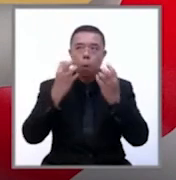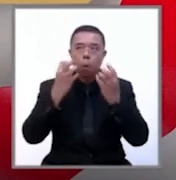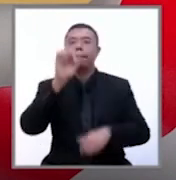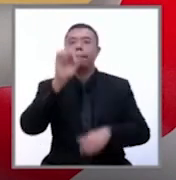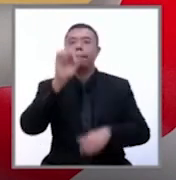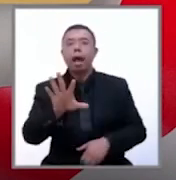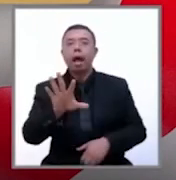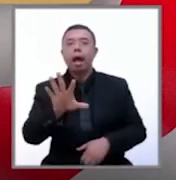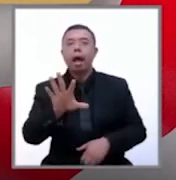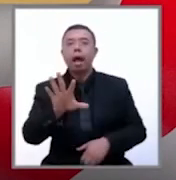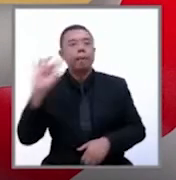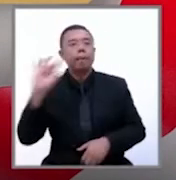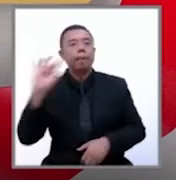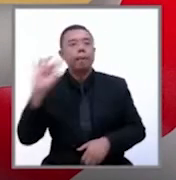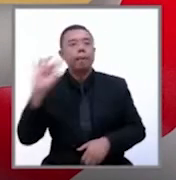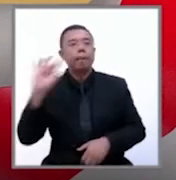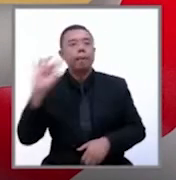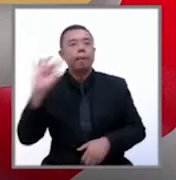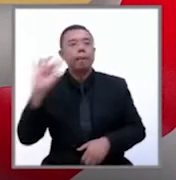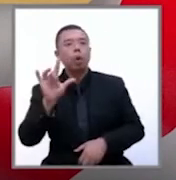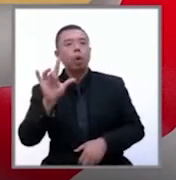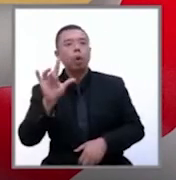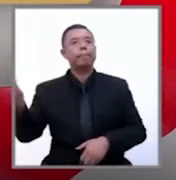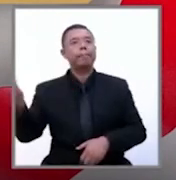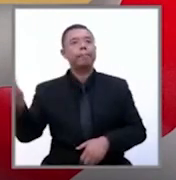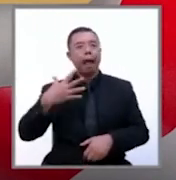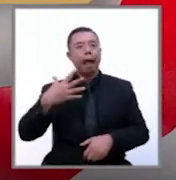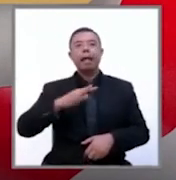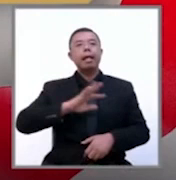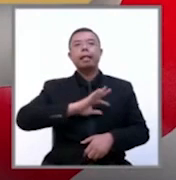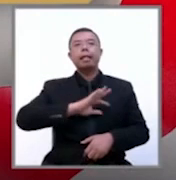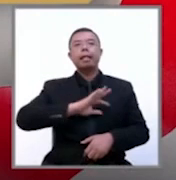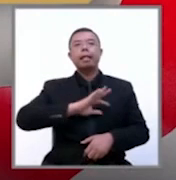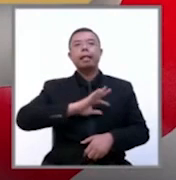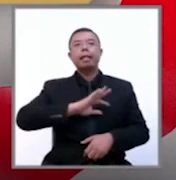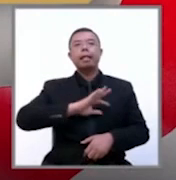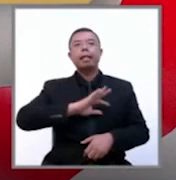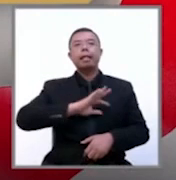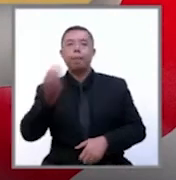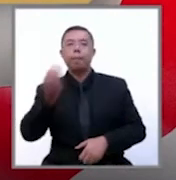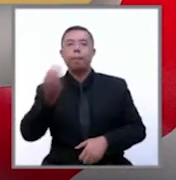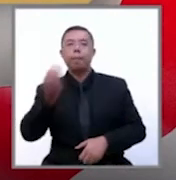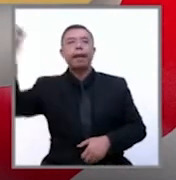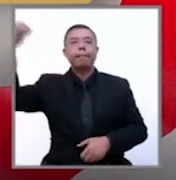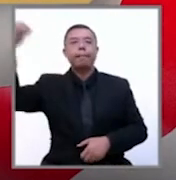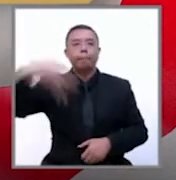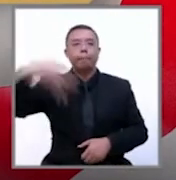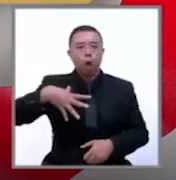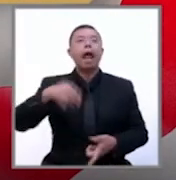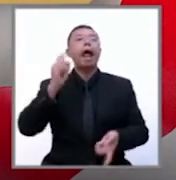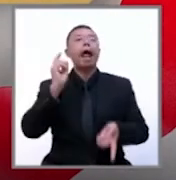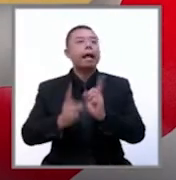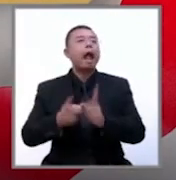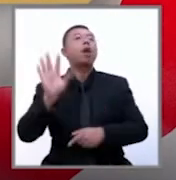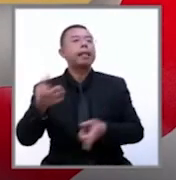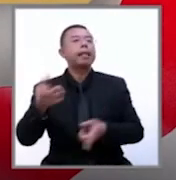mengatakan bahwa Pak Jokowi menyampaikan tidak akan mengimpor komoditas-komoditas pangan jika nanti